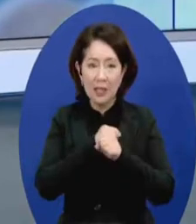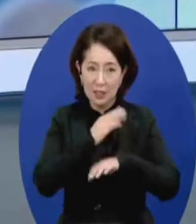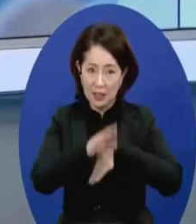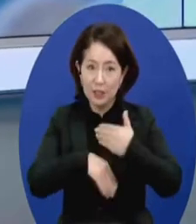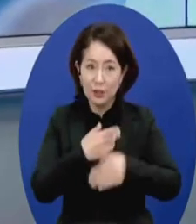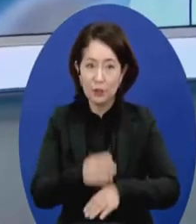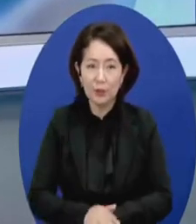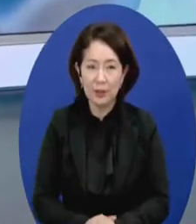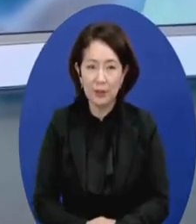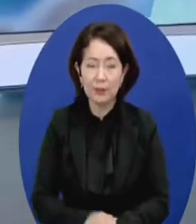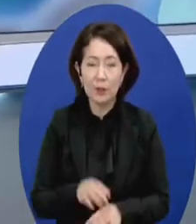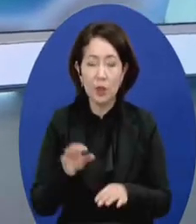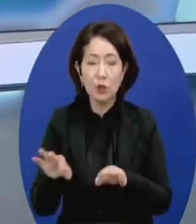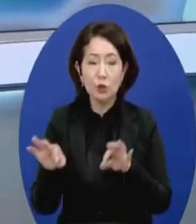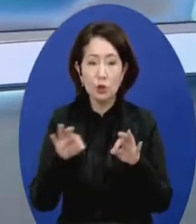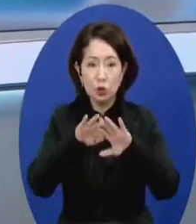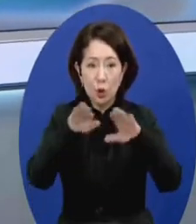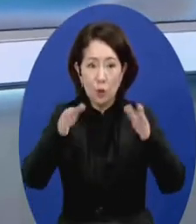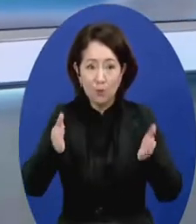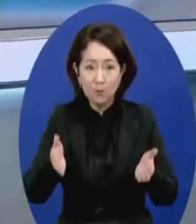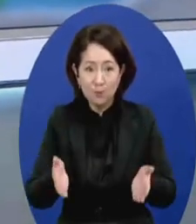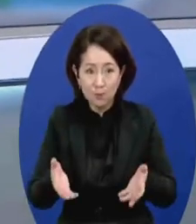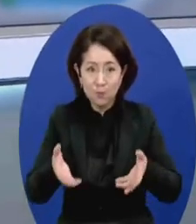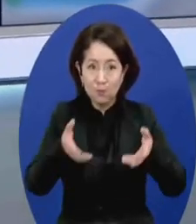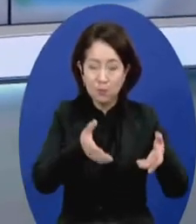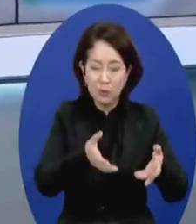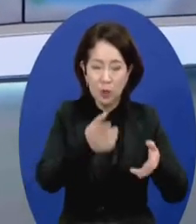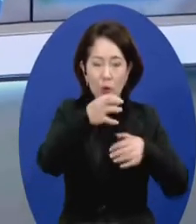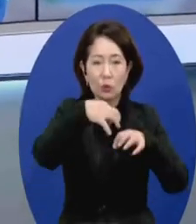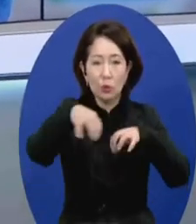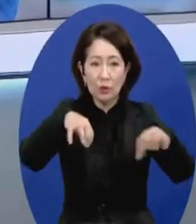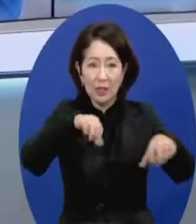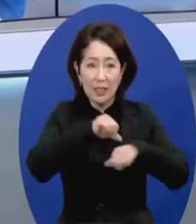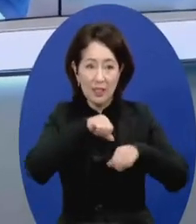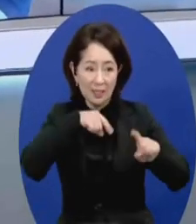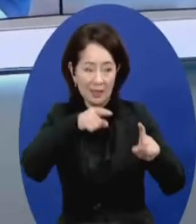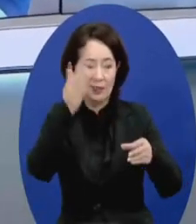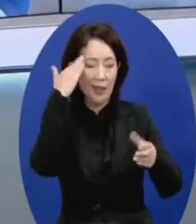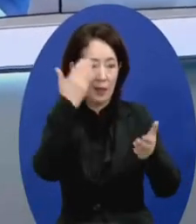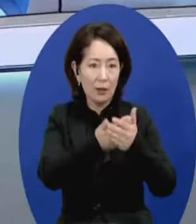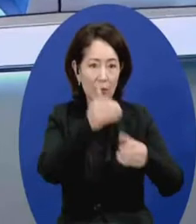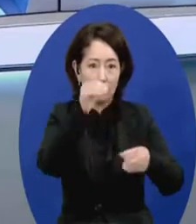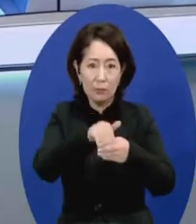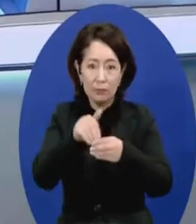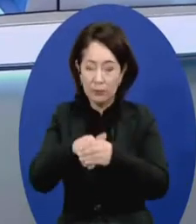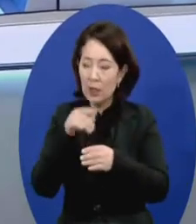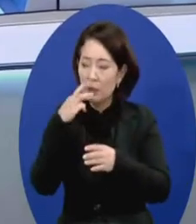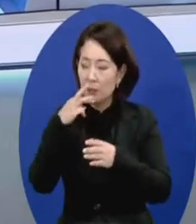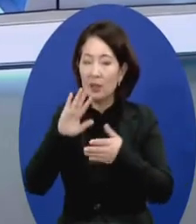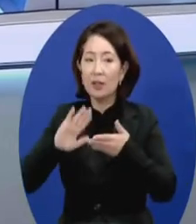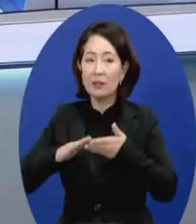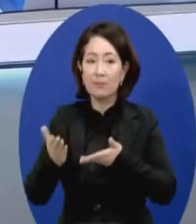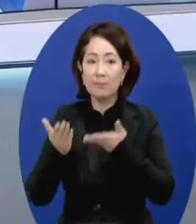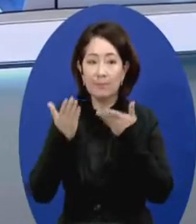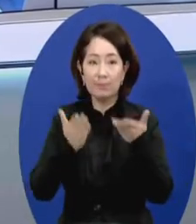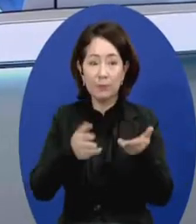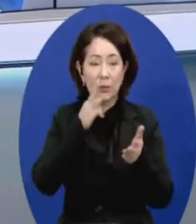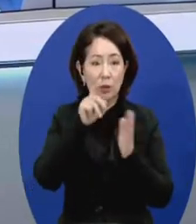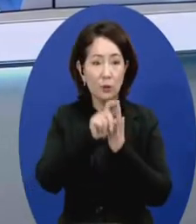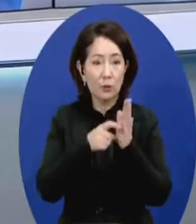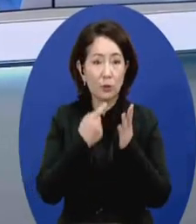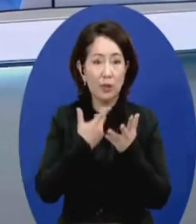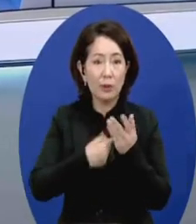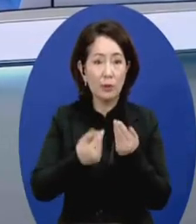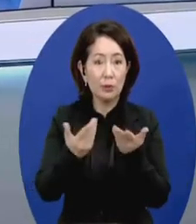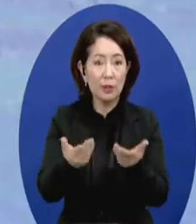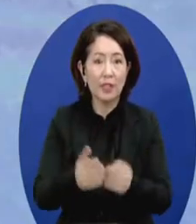эрчимжүүлнэ. Зөөврийн битүүмжилсэн хайрцагаар тусгаарлагдсан иргэд санал өгнө. Эдгээр болон бусад мэдээний дэлгэрэнгүйг та бүхэн өнөөдөр цагийн хурдээс